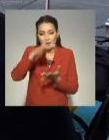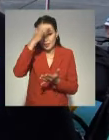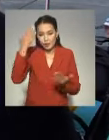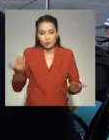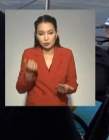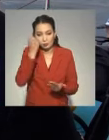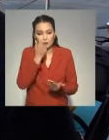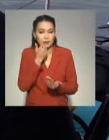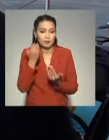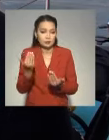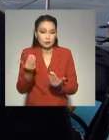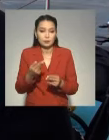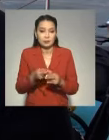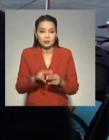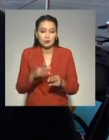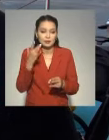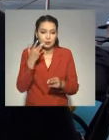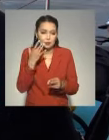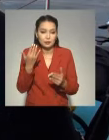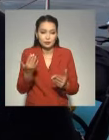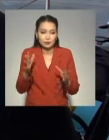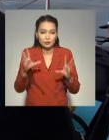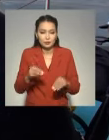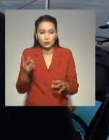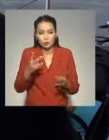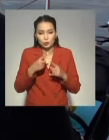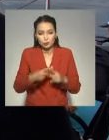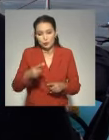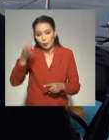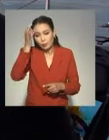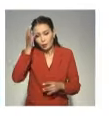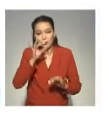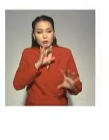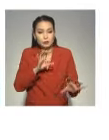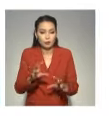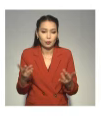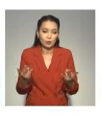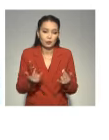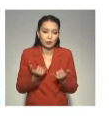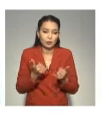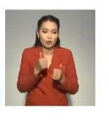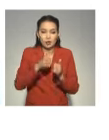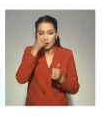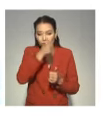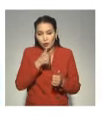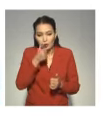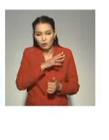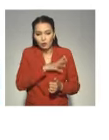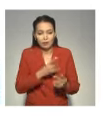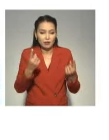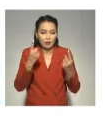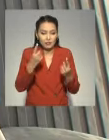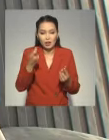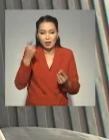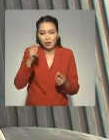И всегда мы должны об этом помнить, проявлять эту заботу о ветеранах. С каждым годом ветеранов Великой